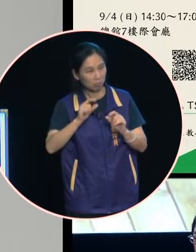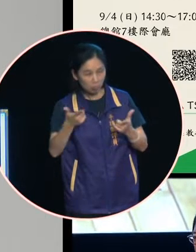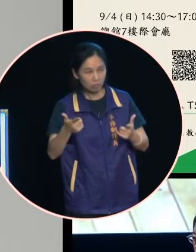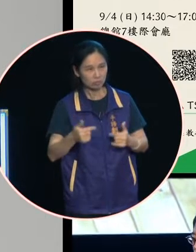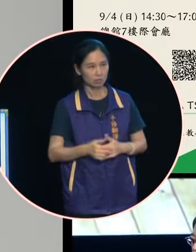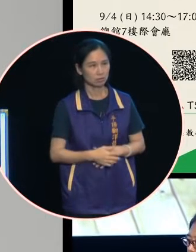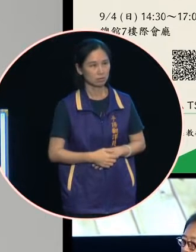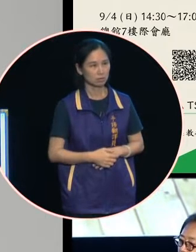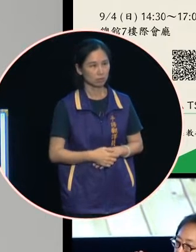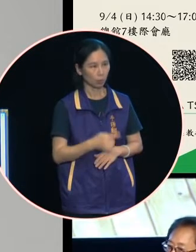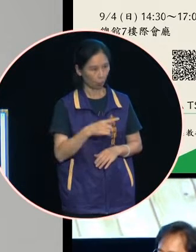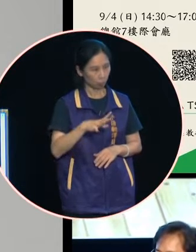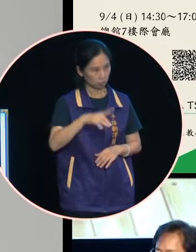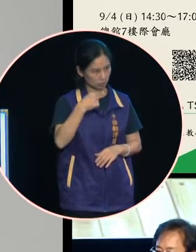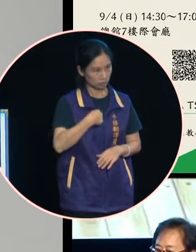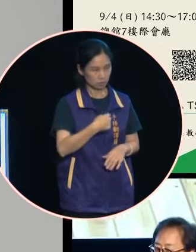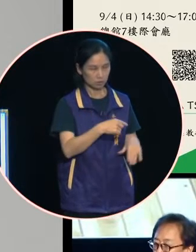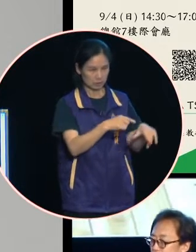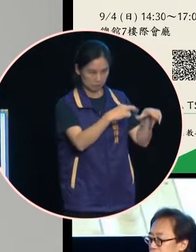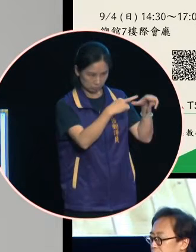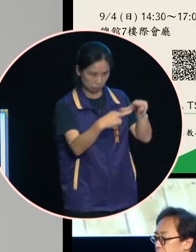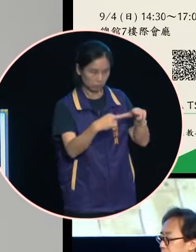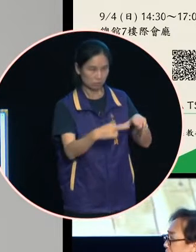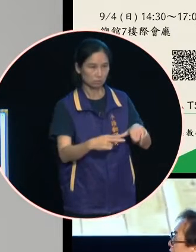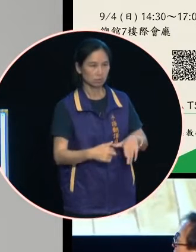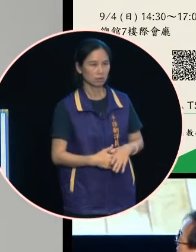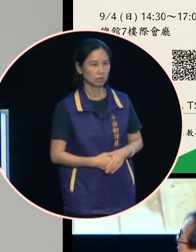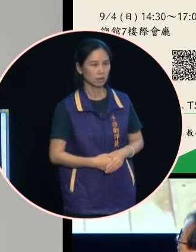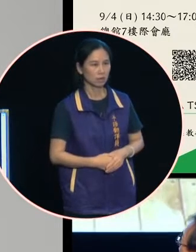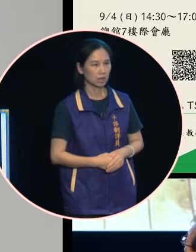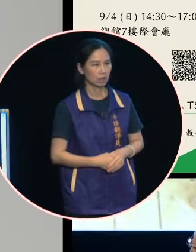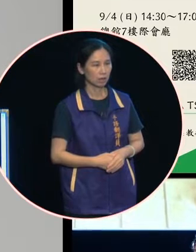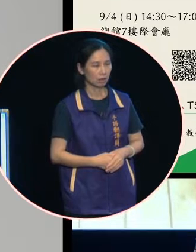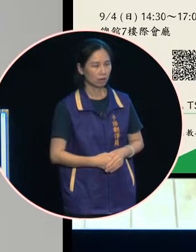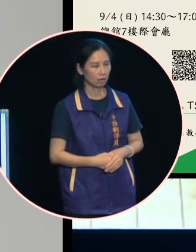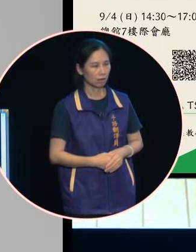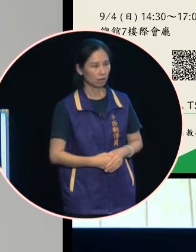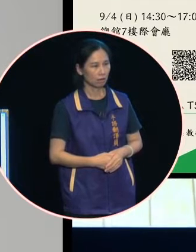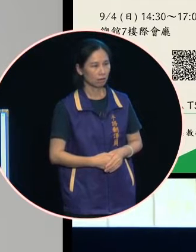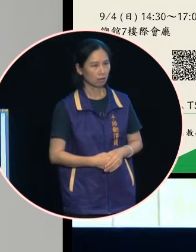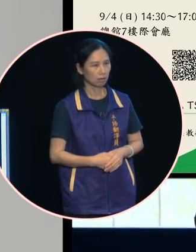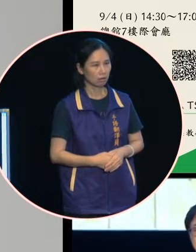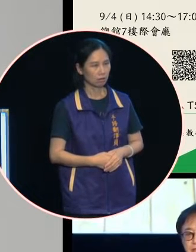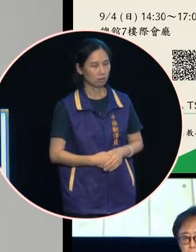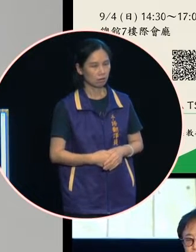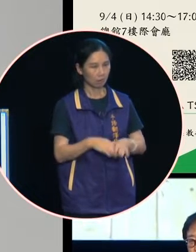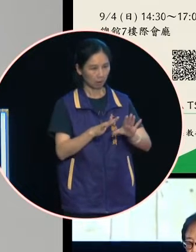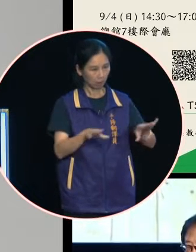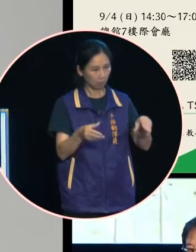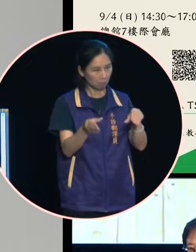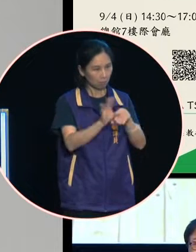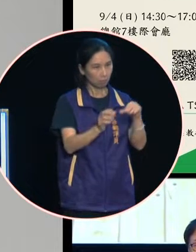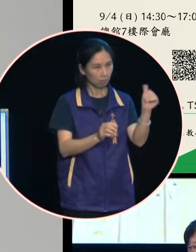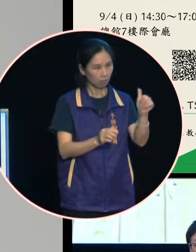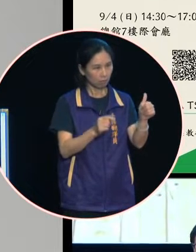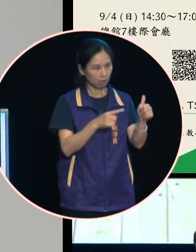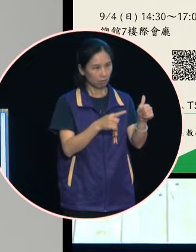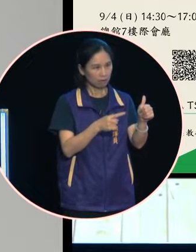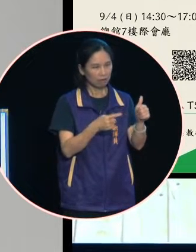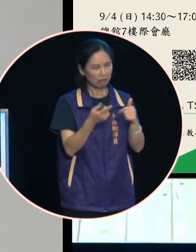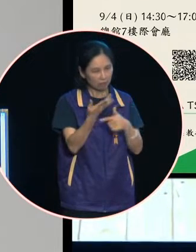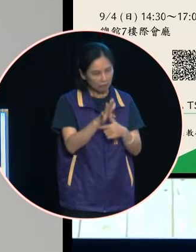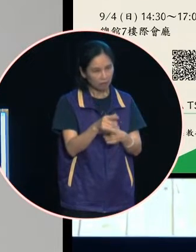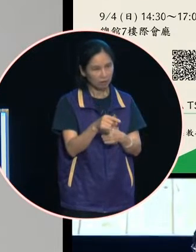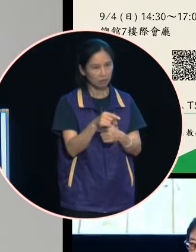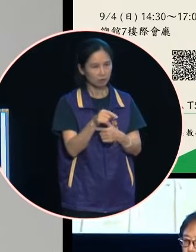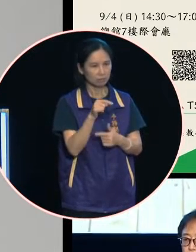样子？我首先这个部分要介绍，因为安倍先生的悲剧，他